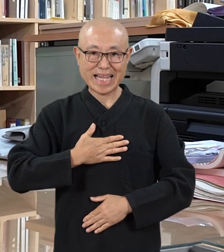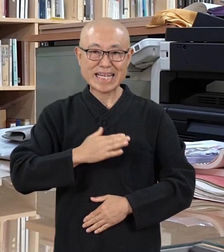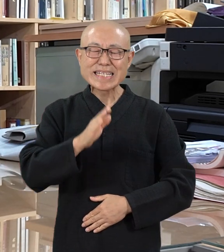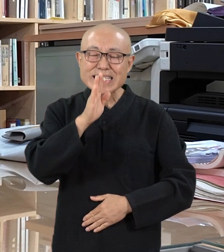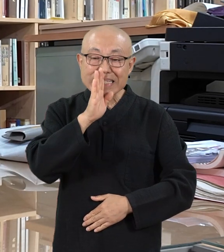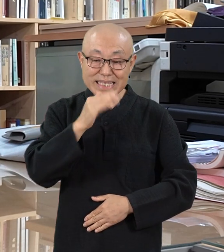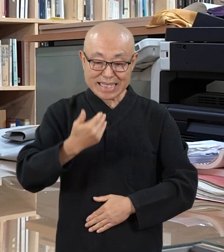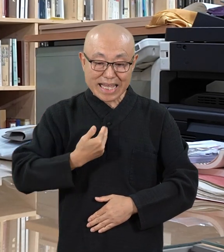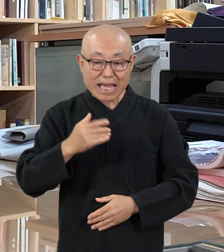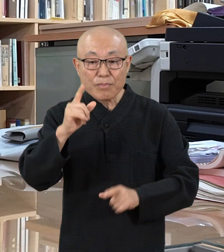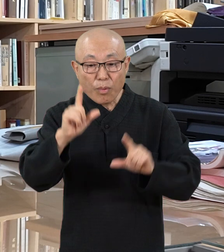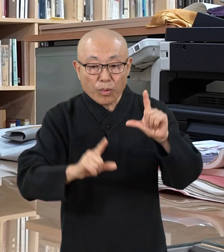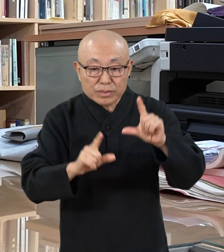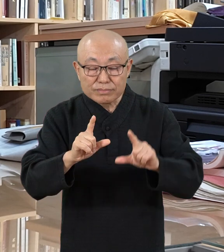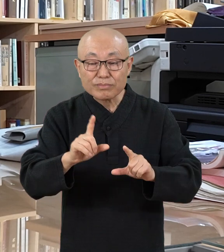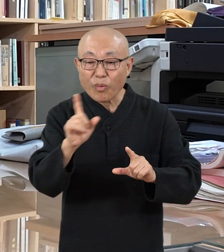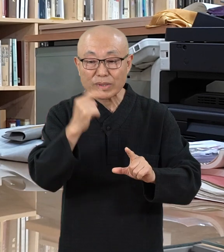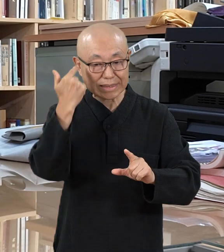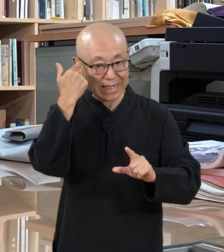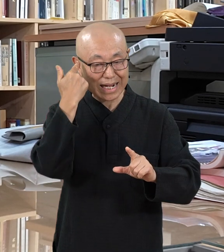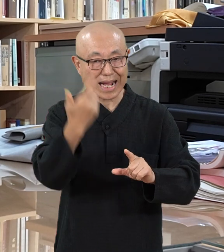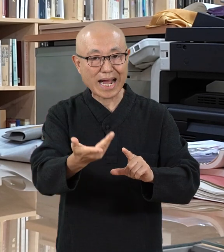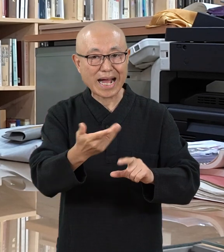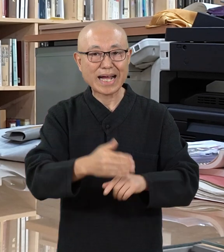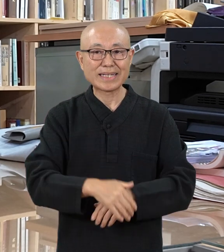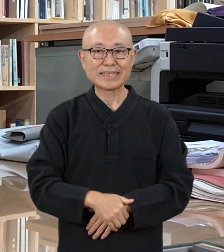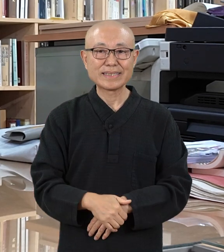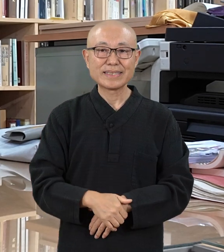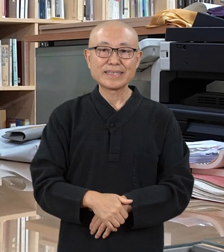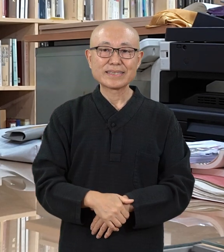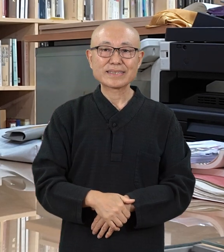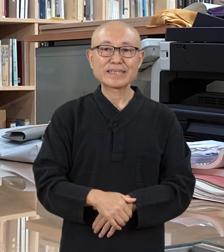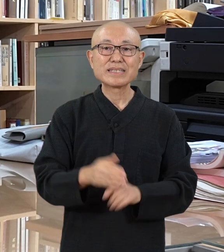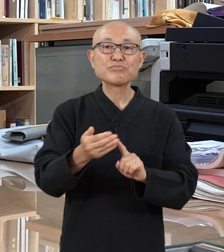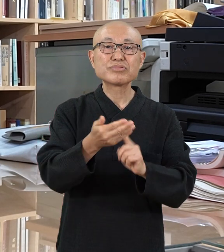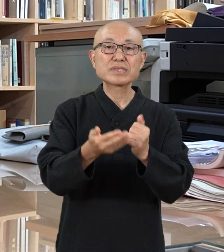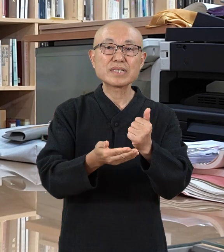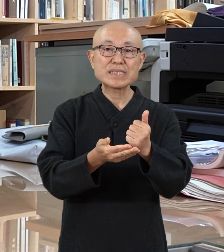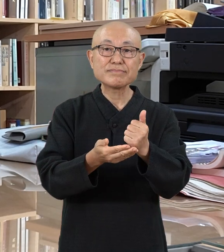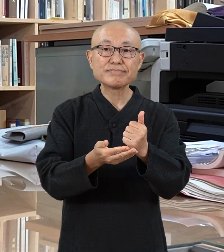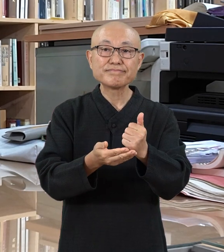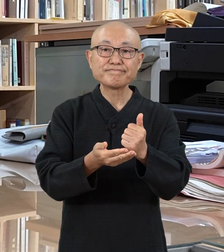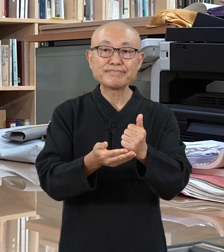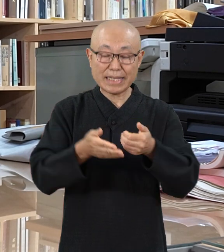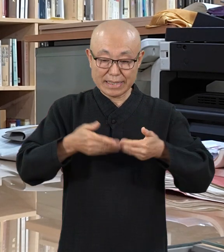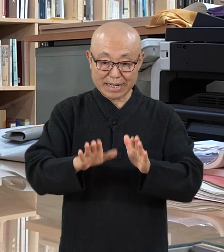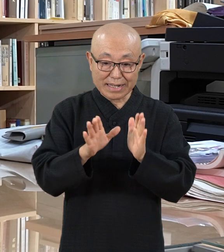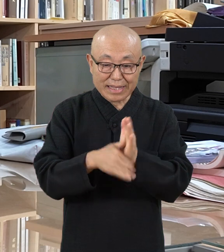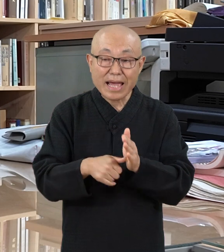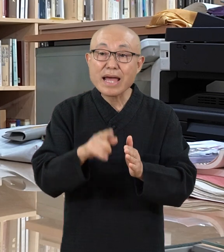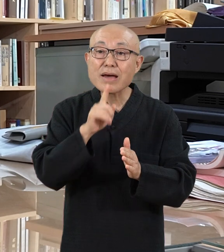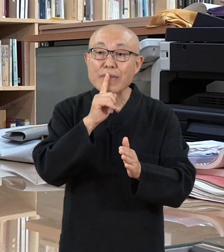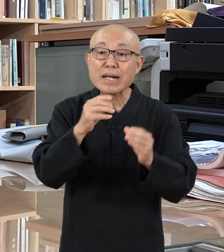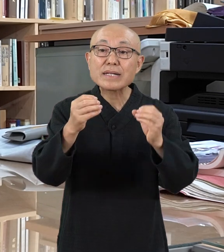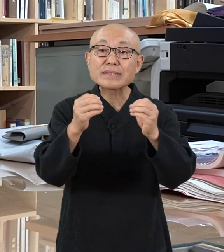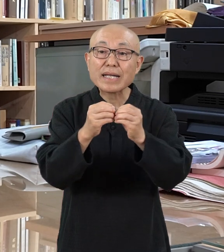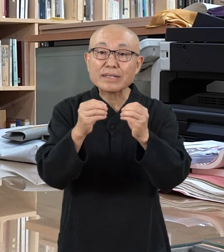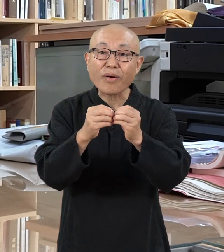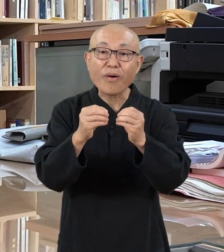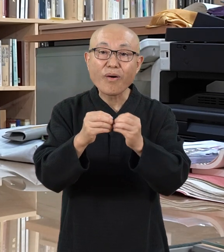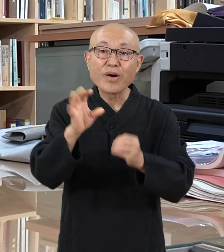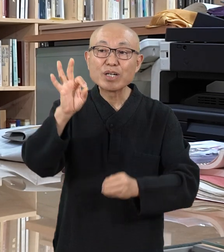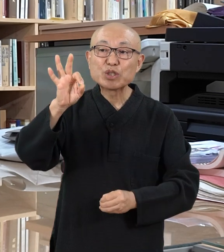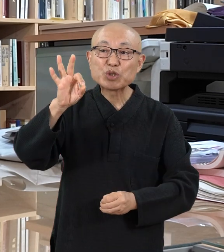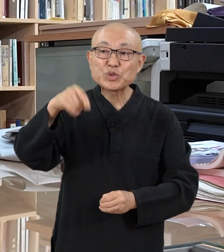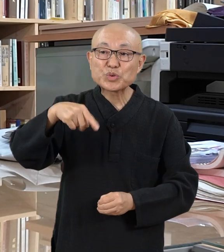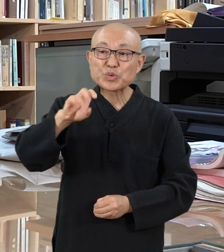나의 고귀함은 무엇인가? 뭐 우리가 부처님 탄생의 유아독존이라는 말과도 이제 서로 연결이